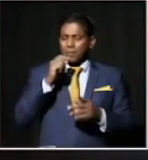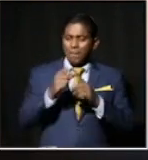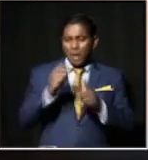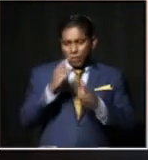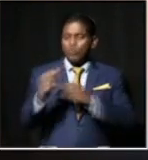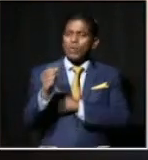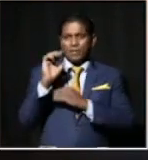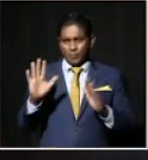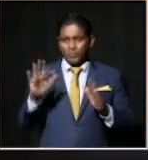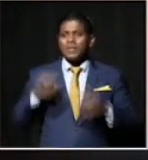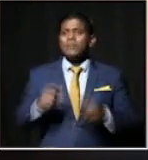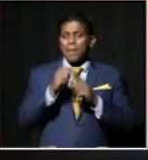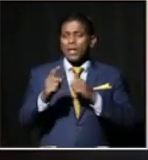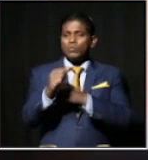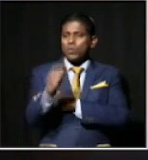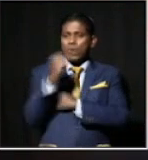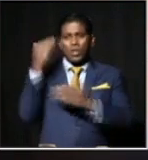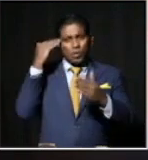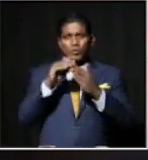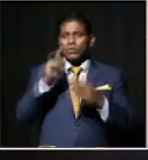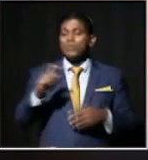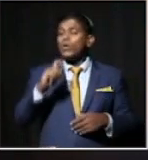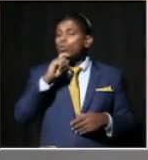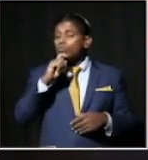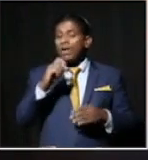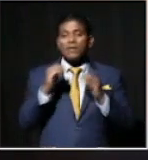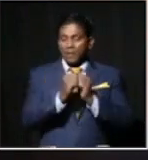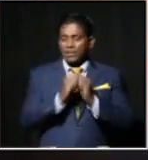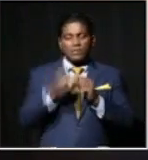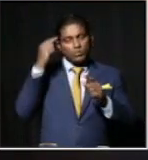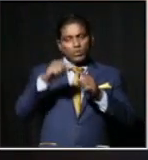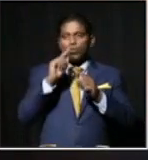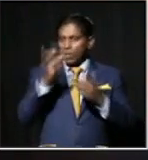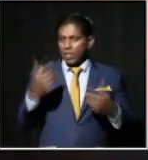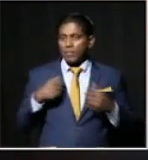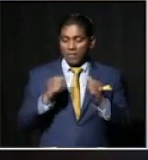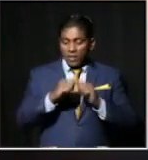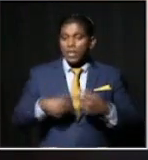මම කිව්වේ පාර්ලිමේන්තුවේ බලය ගැන අධිකරණ කටයුතු පිළිබඳව නෙමෙයි මෙම කටයුත්තට